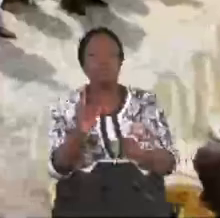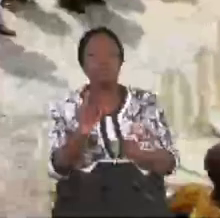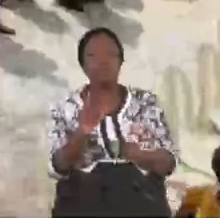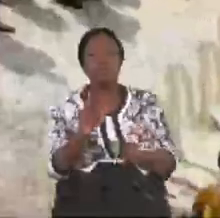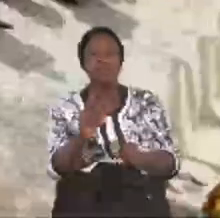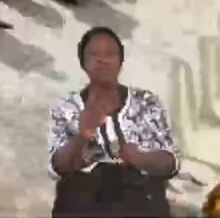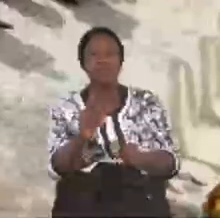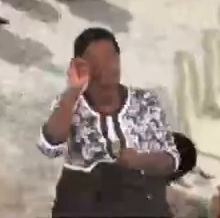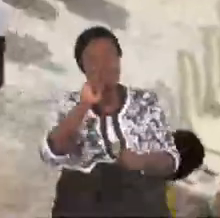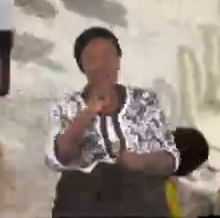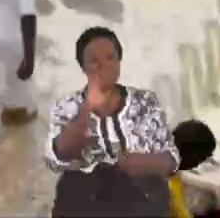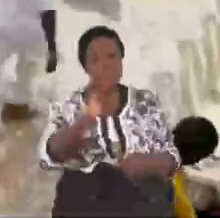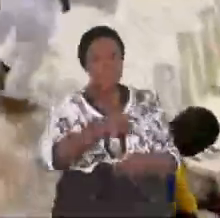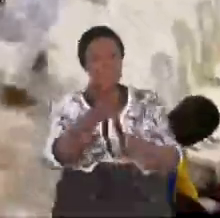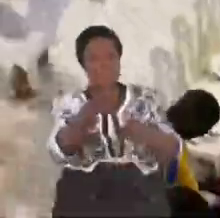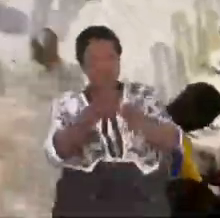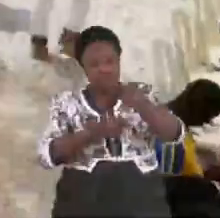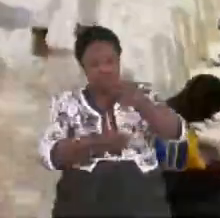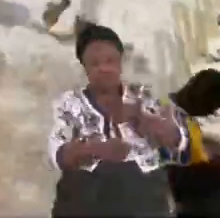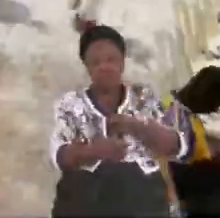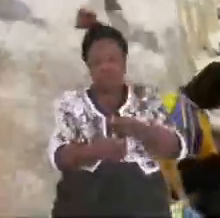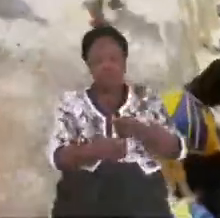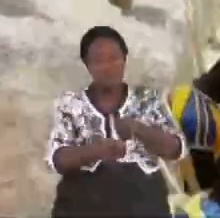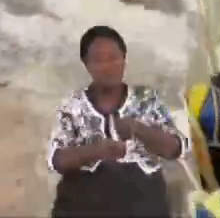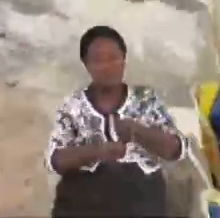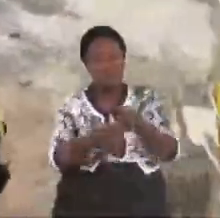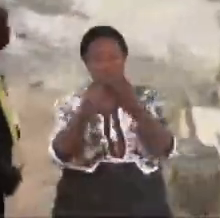Il est notre substitut, sans péché,